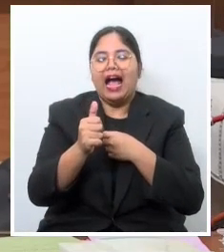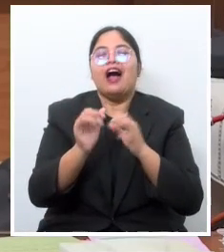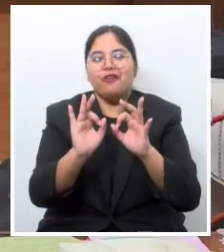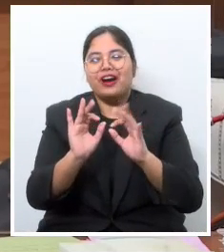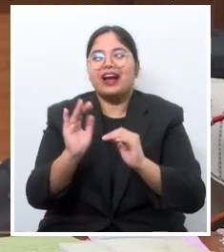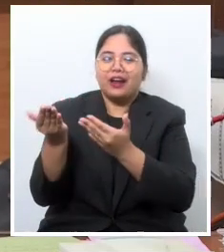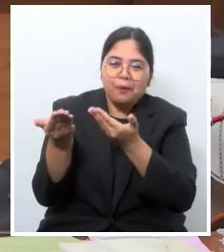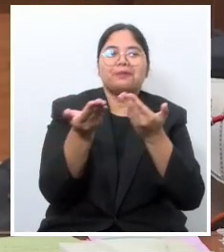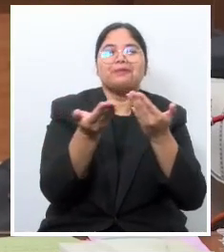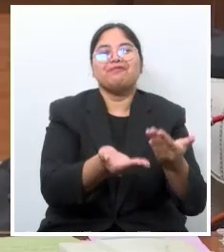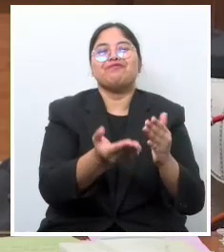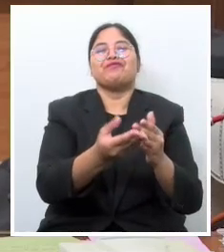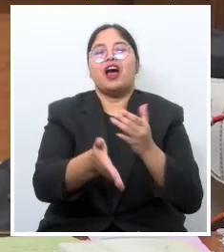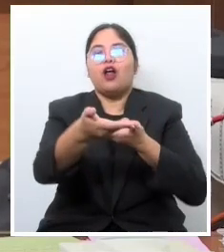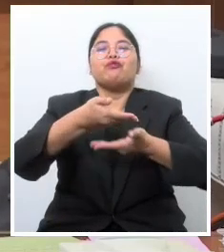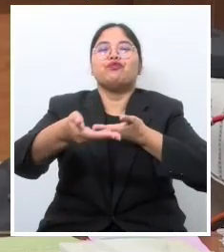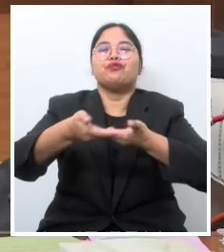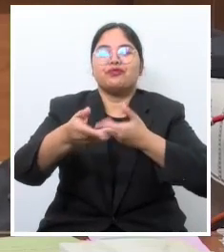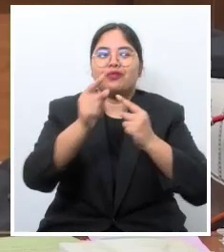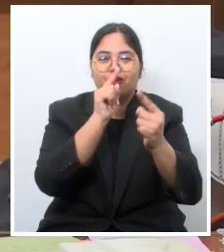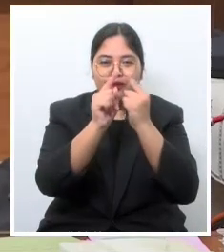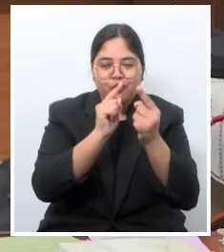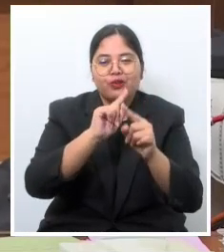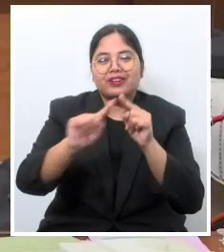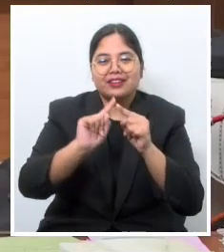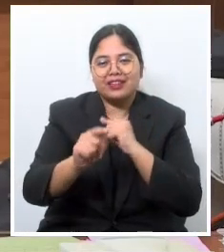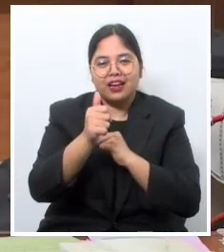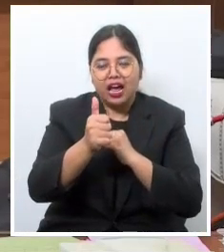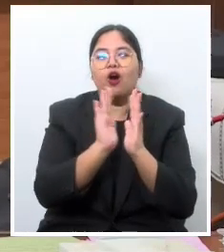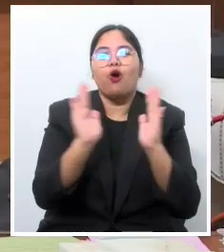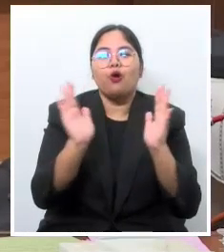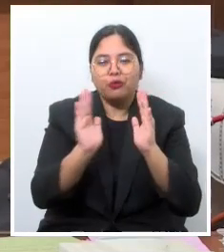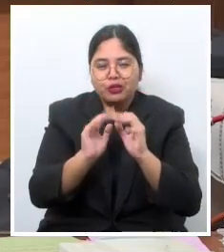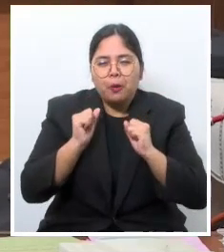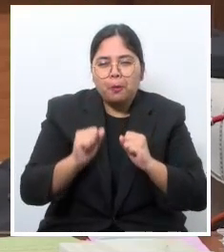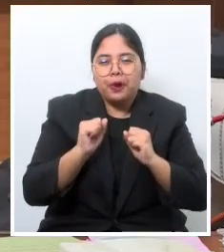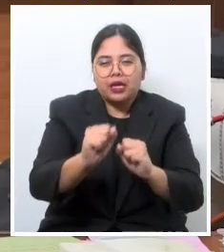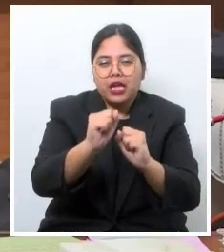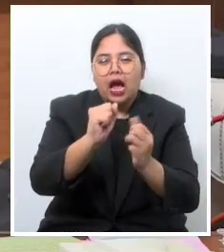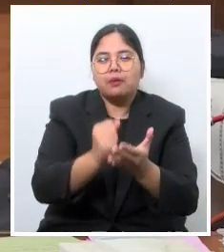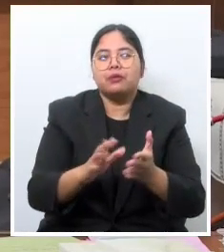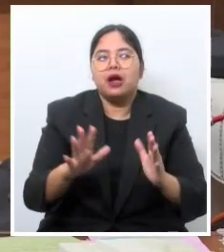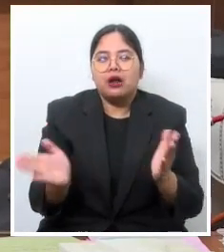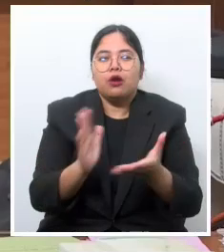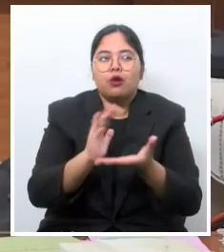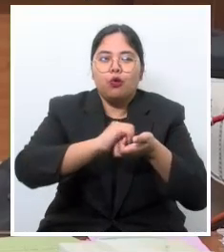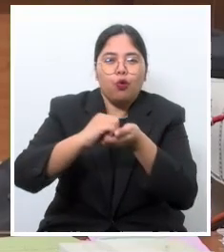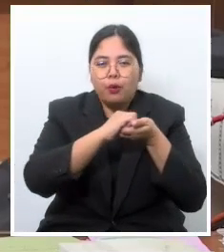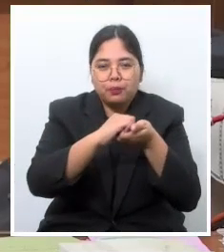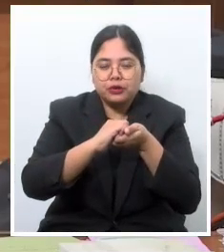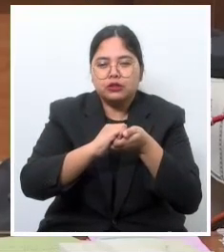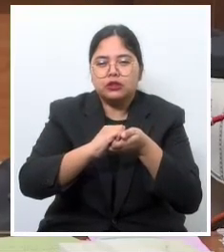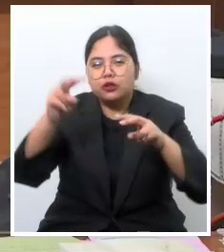จะมาเล่าแลกเปลี่ยนกันต้องขอบคุณเอ่อความพยายามร่วมกันที่จะสร้างเด็กๆอีกครั้งนึงนะครับของของทีม